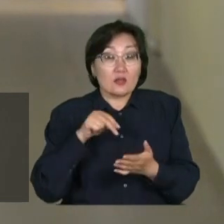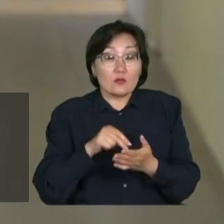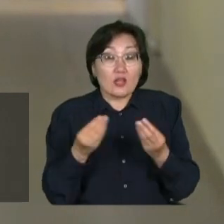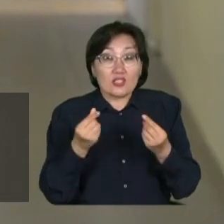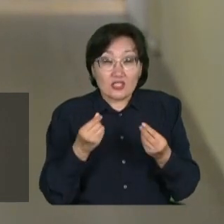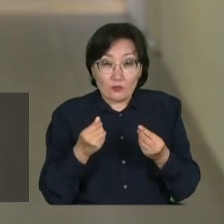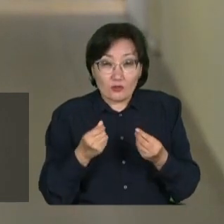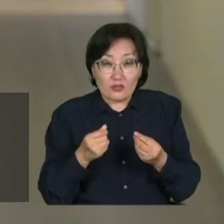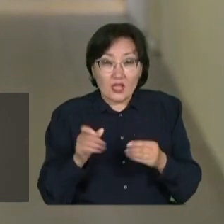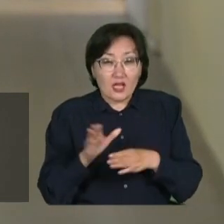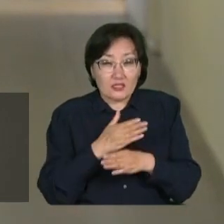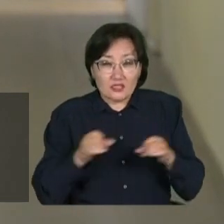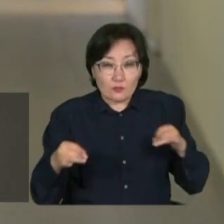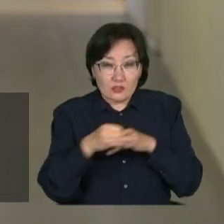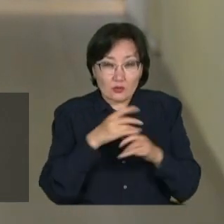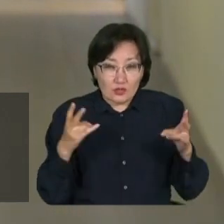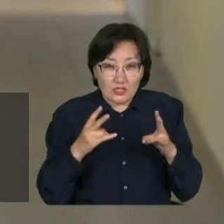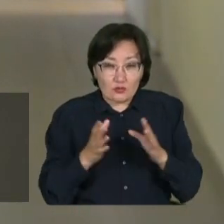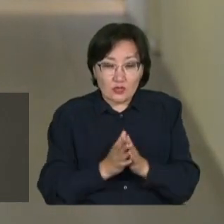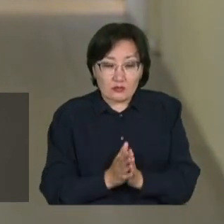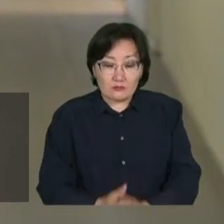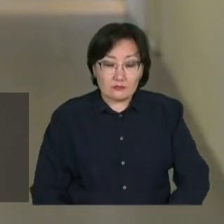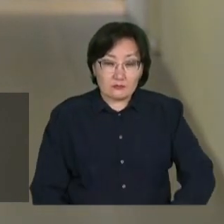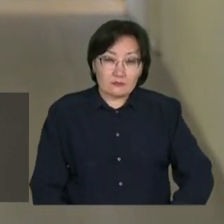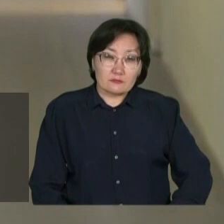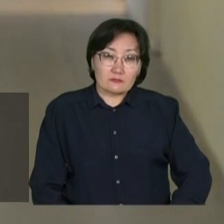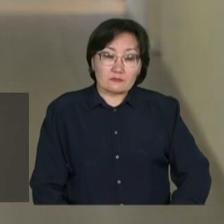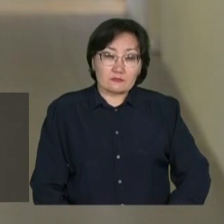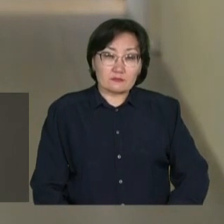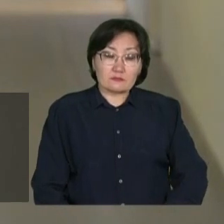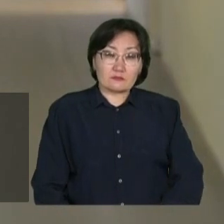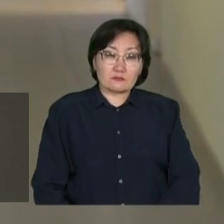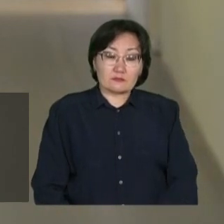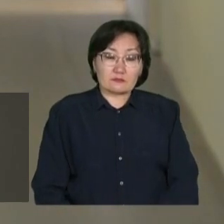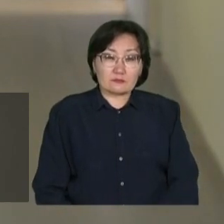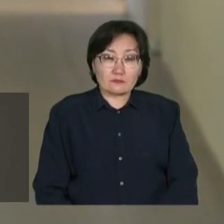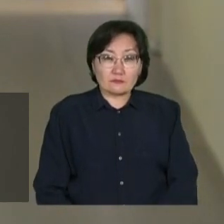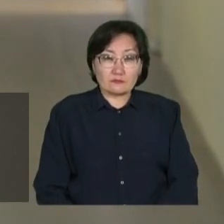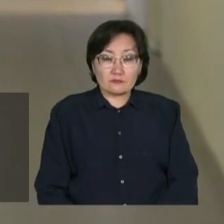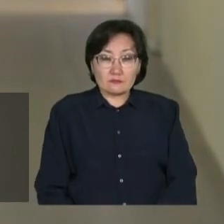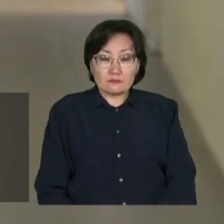жекелей пысықтауды сұрады. Қабжат Мұхамеджан, Данияр Омар, Дастан Темірбекұлы, Алматы телеарнасы, Астана.